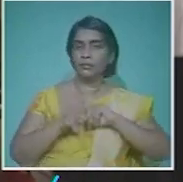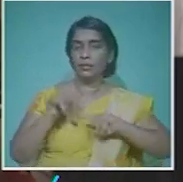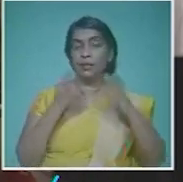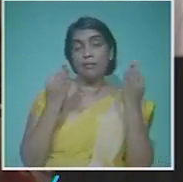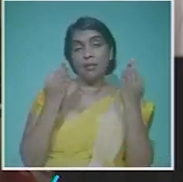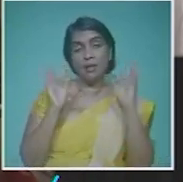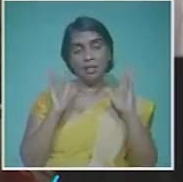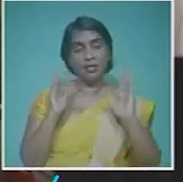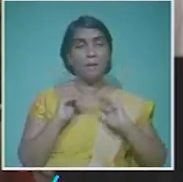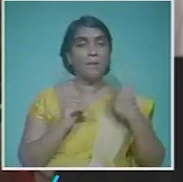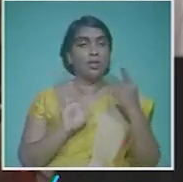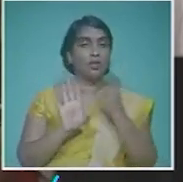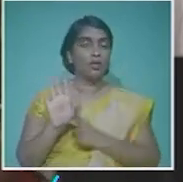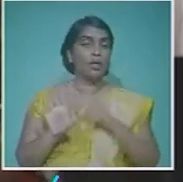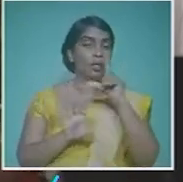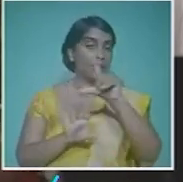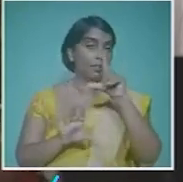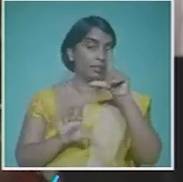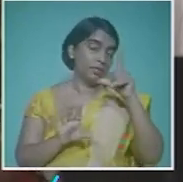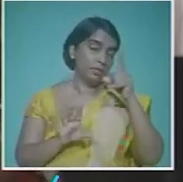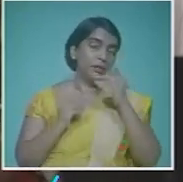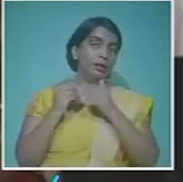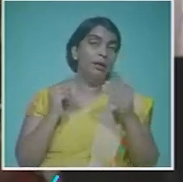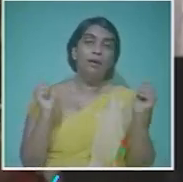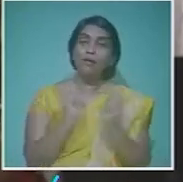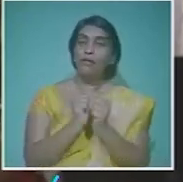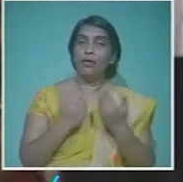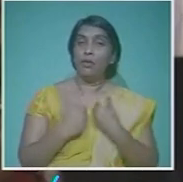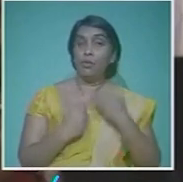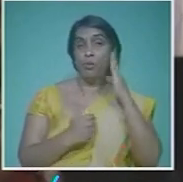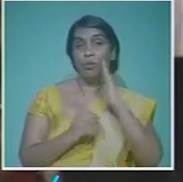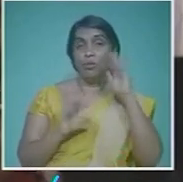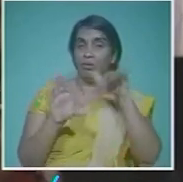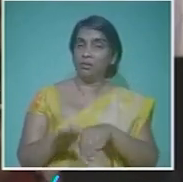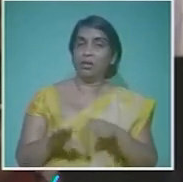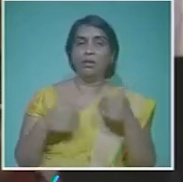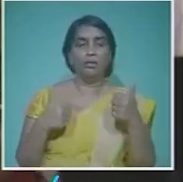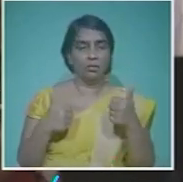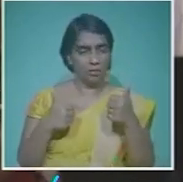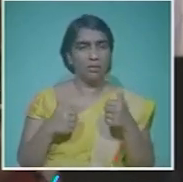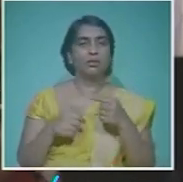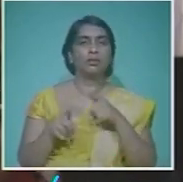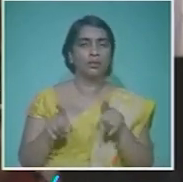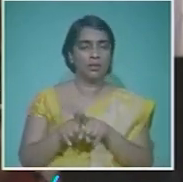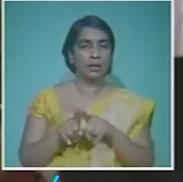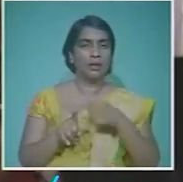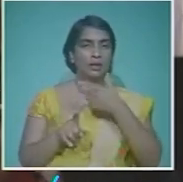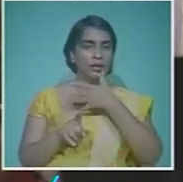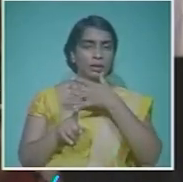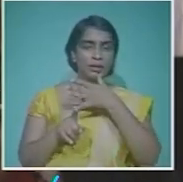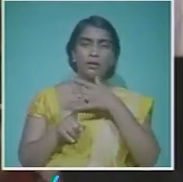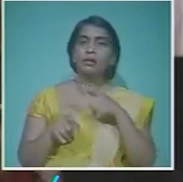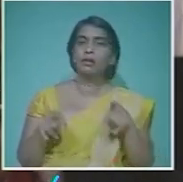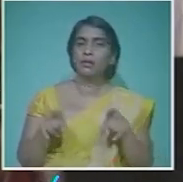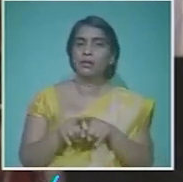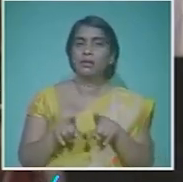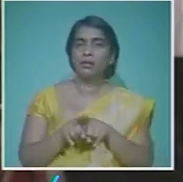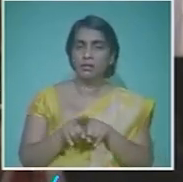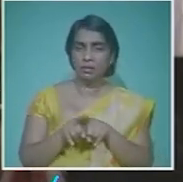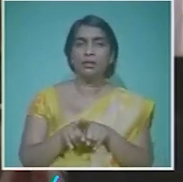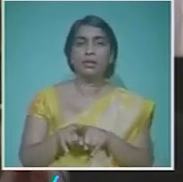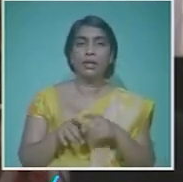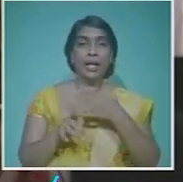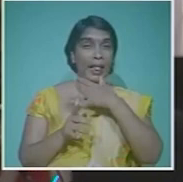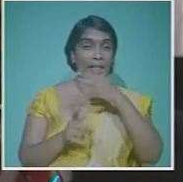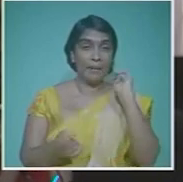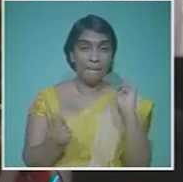නිදහසෙන් අවුරුදු 70 ගානයි අපි මොනවද කළේ සුද්ධ හිටියානම් හොඳයි. මම දැක්කා එංගලන්ත එක්ක T20 මැච් එක